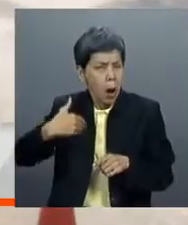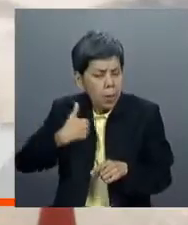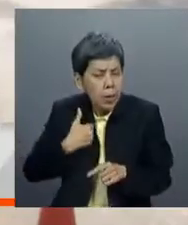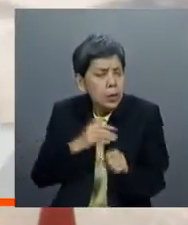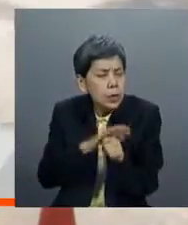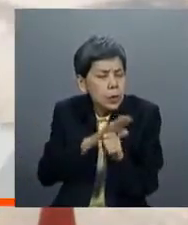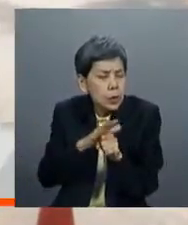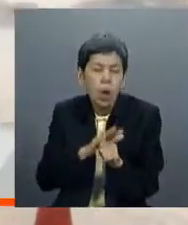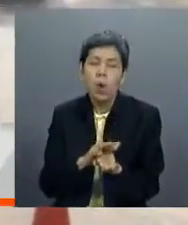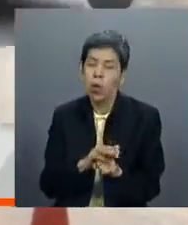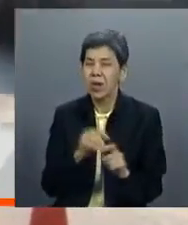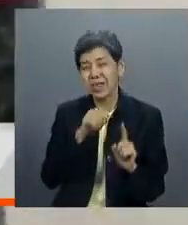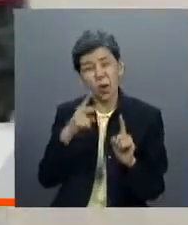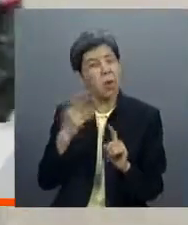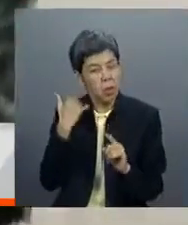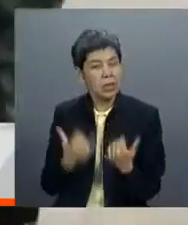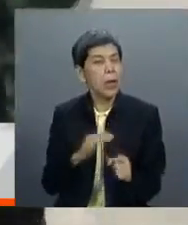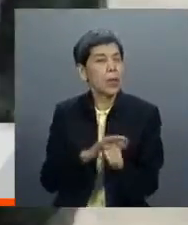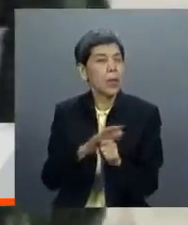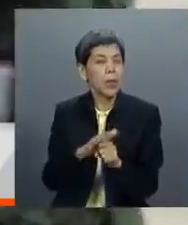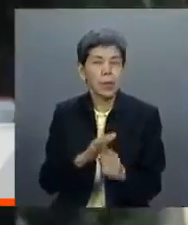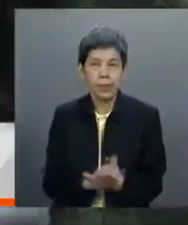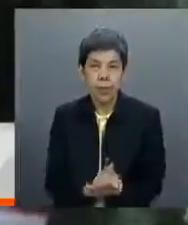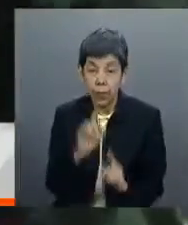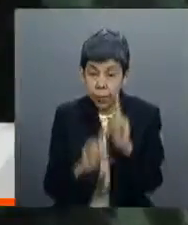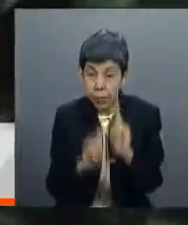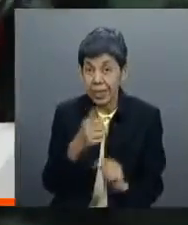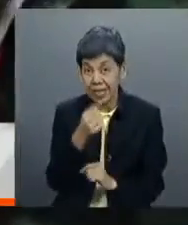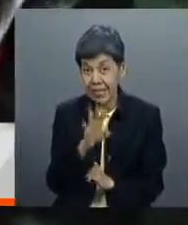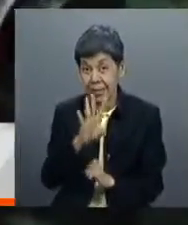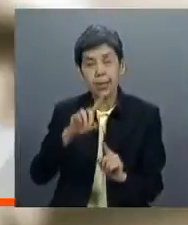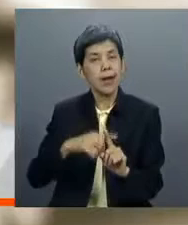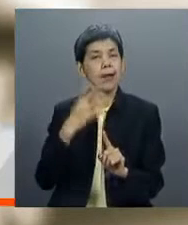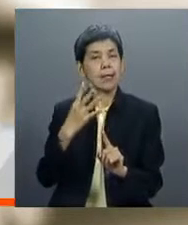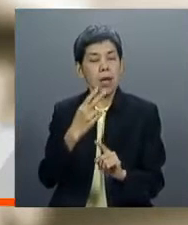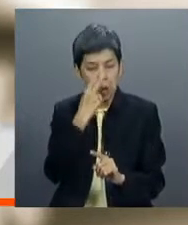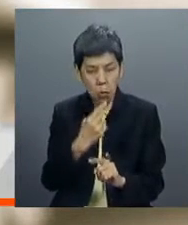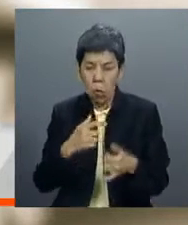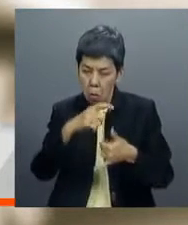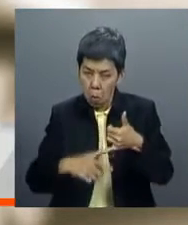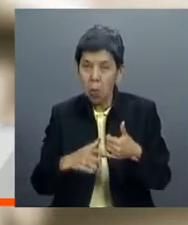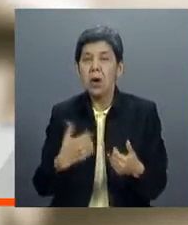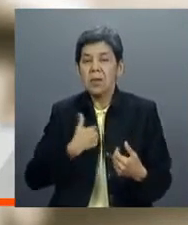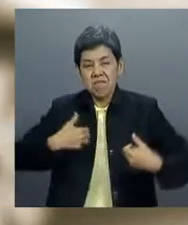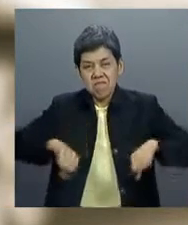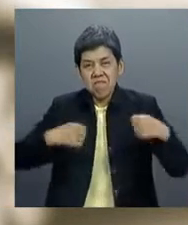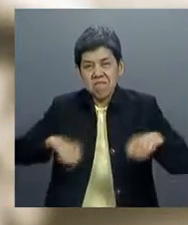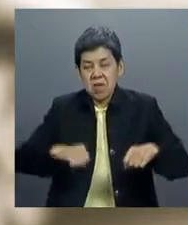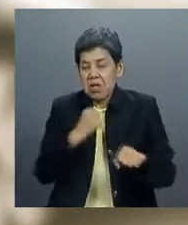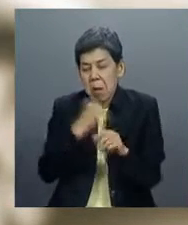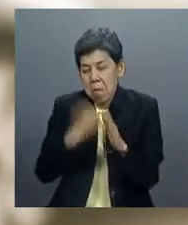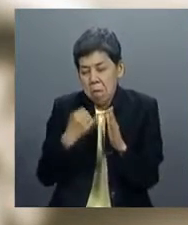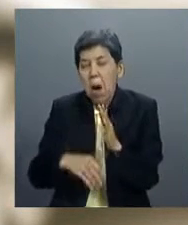แน่นเหมือนกับช่วง 1-2 วันที่ผ่านมาสถิติวันที่14เมษายนพบพฤติกรรมผู้ใช้รถจักรยานยนต์กระทำ